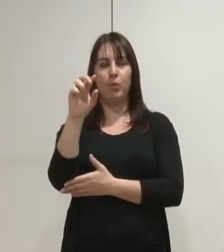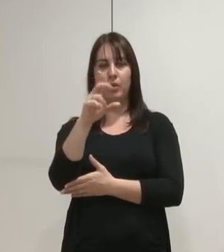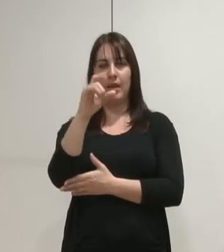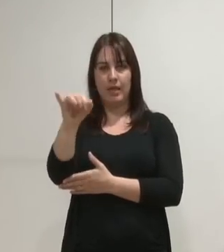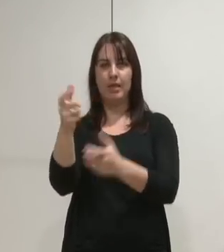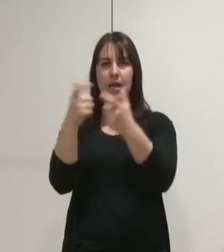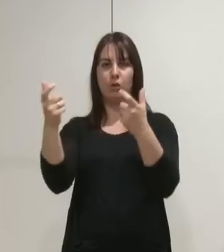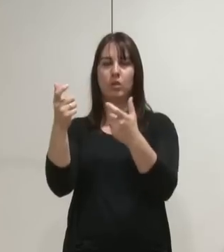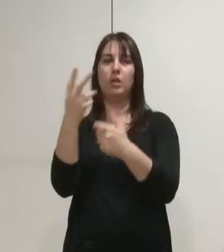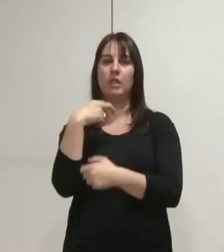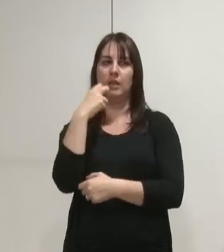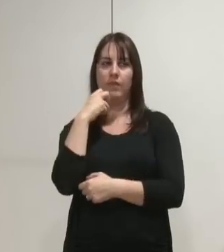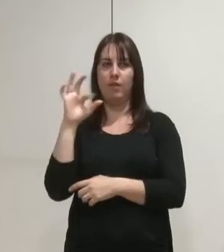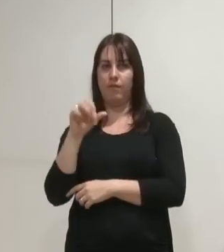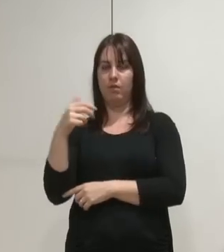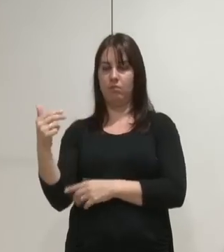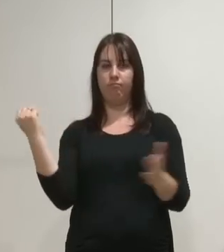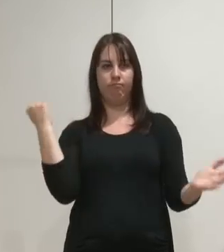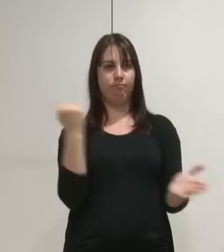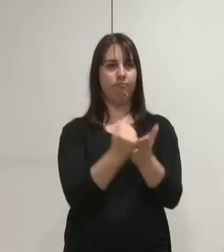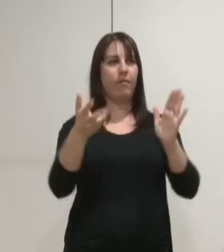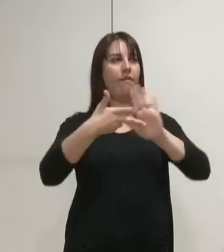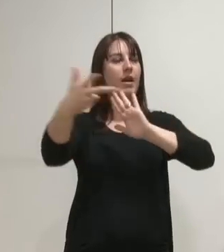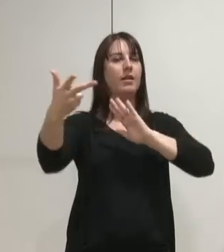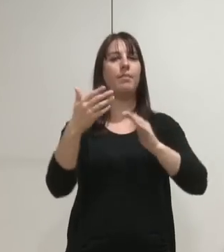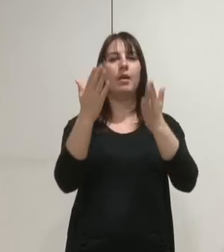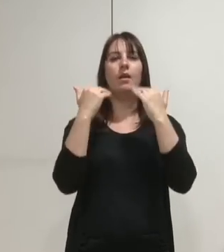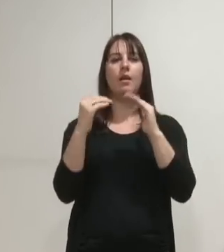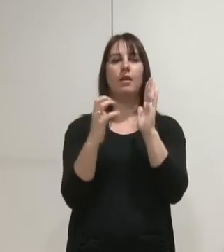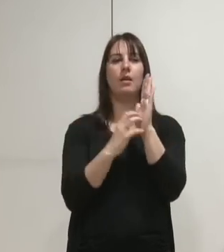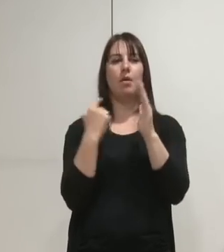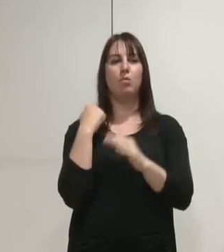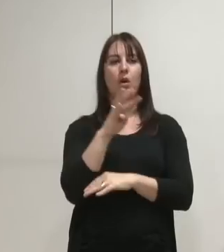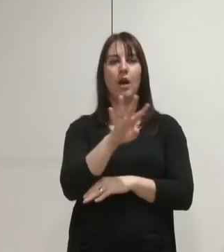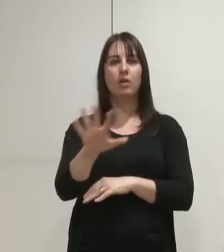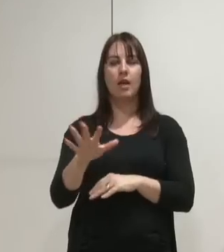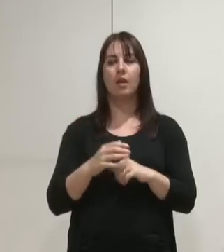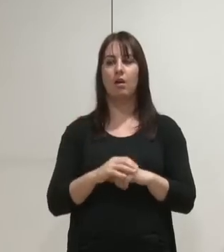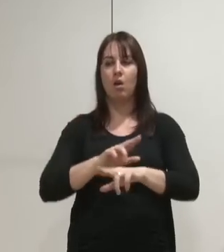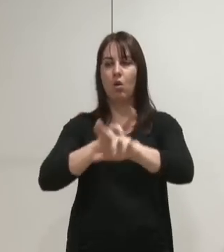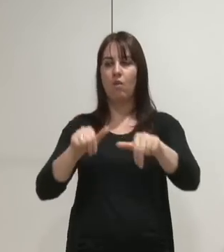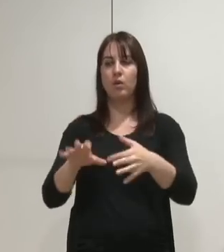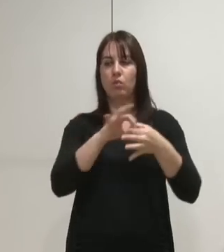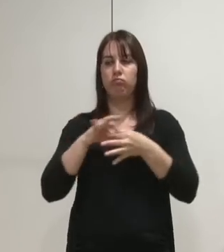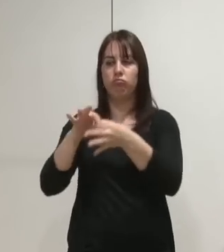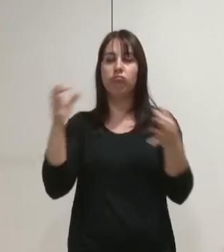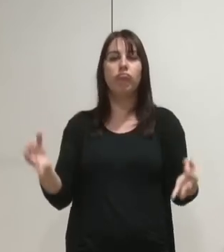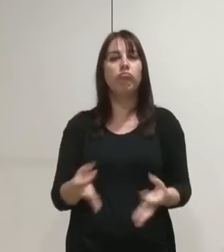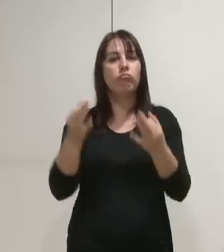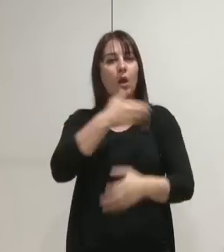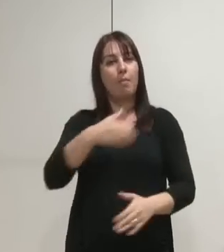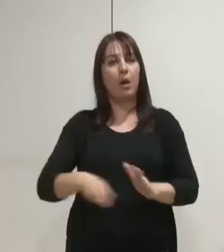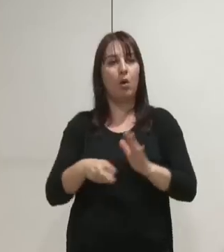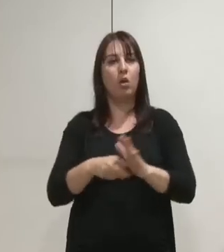libération adopté la carte 45 convention de collaboration occasionnelle entre la Ville de Grenoble et